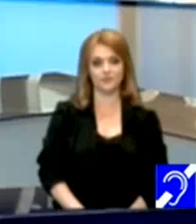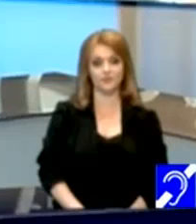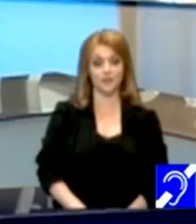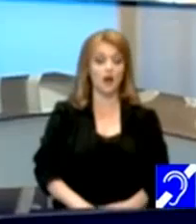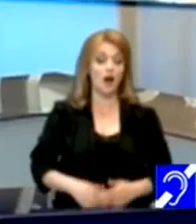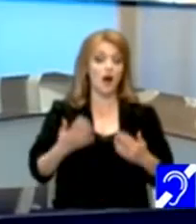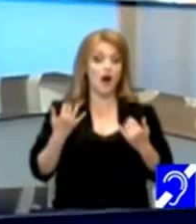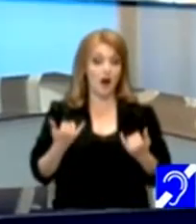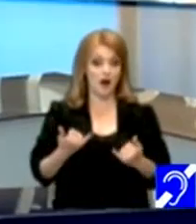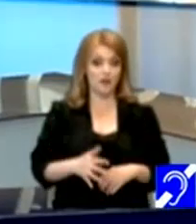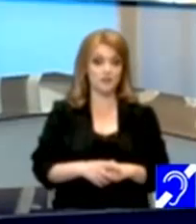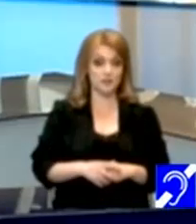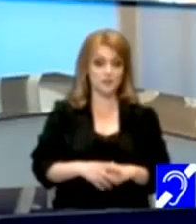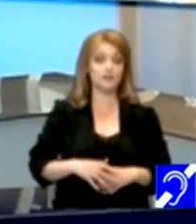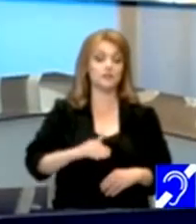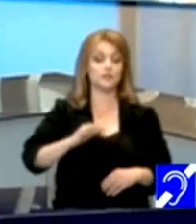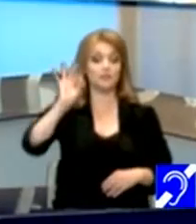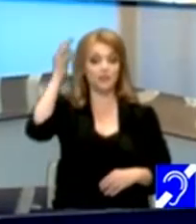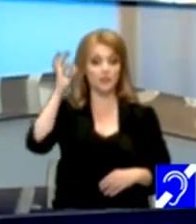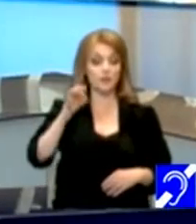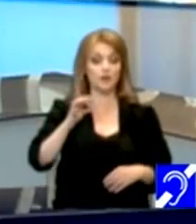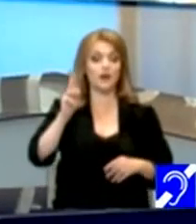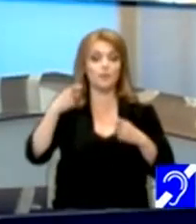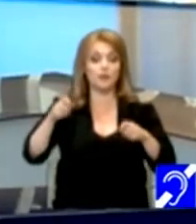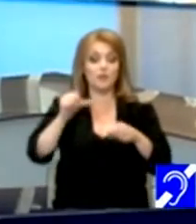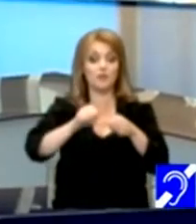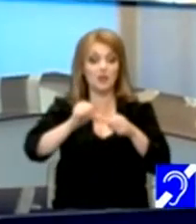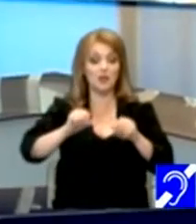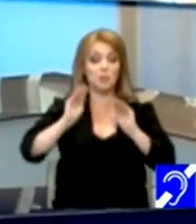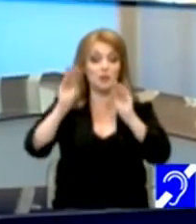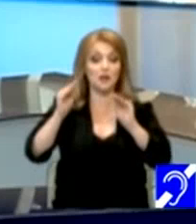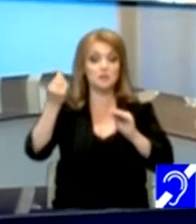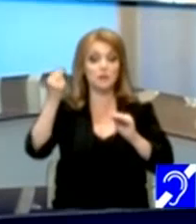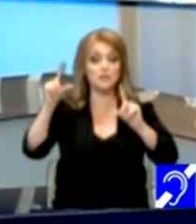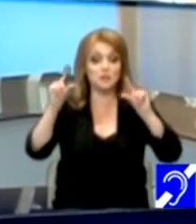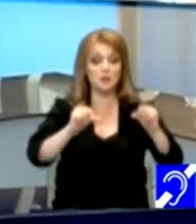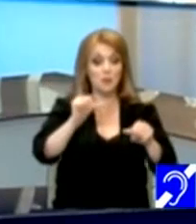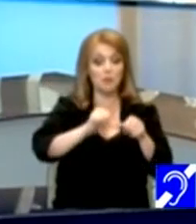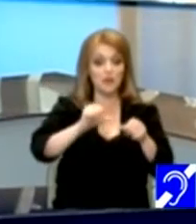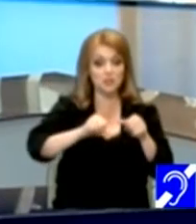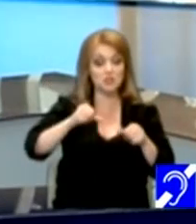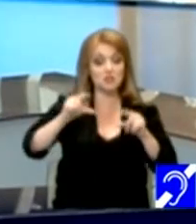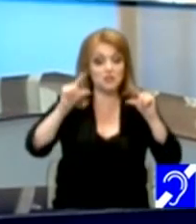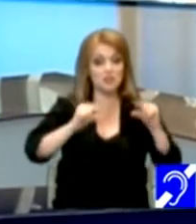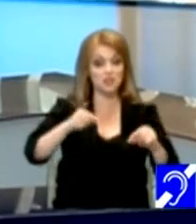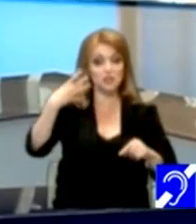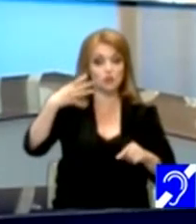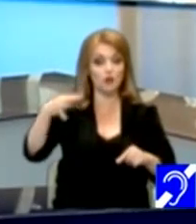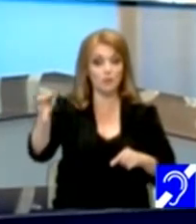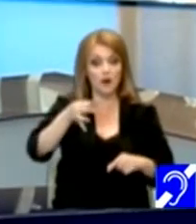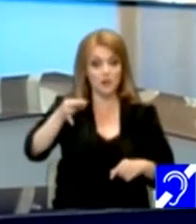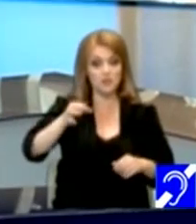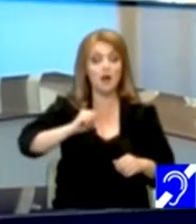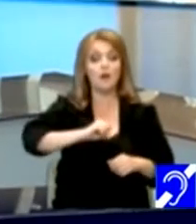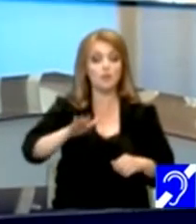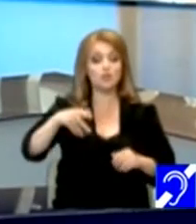Mai multe stații Pecco au afișat astăzi prețuri mai mici la carburanți. Benzina s-a ieftinit cu aproximativ 40 de bani, iar motorina